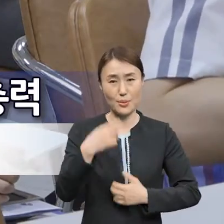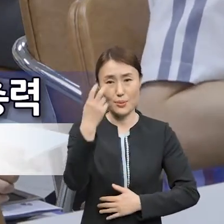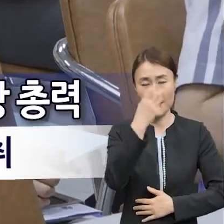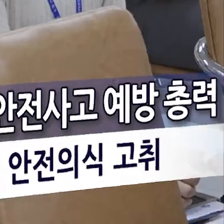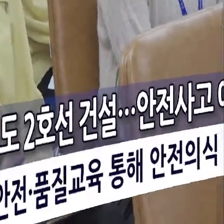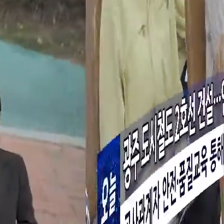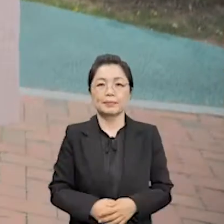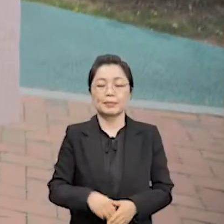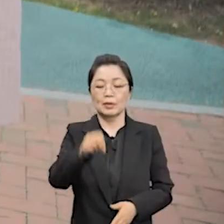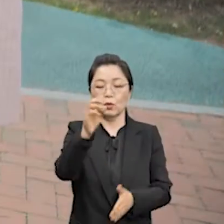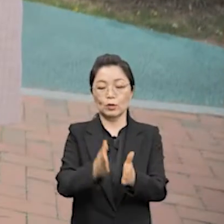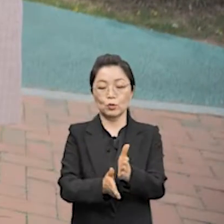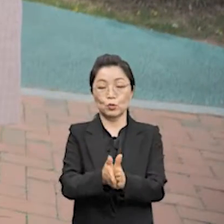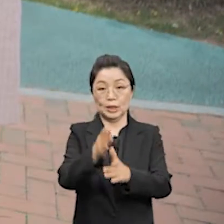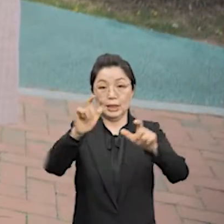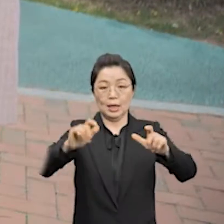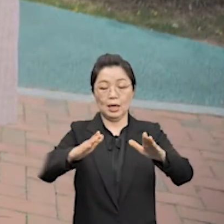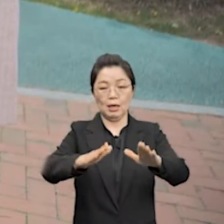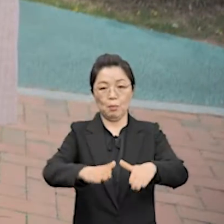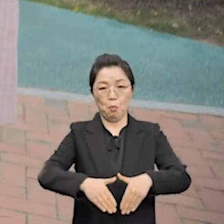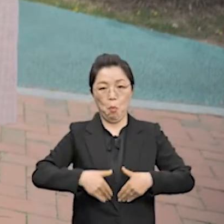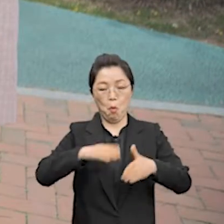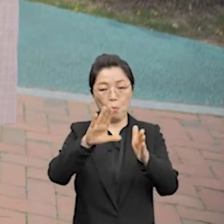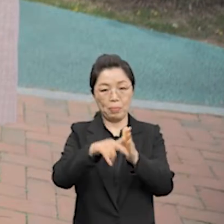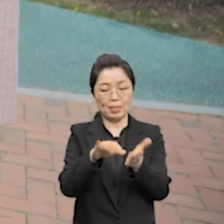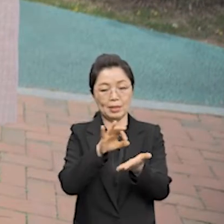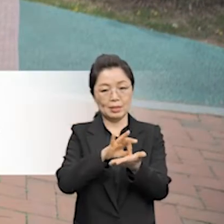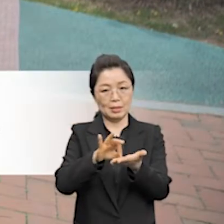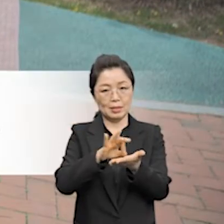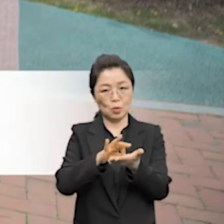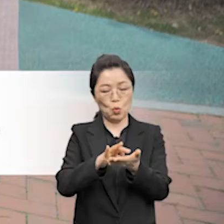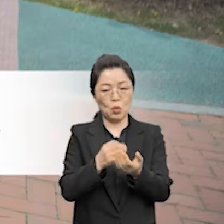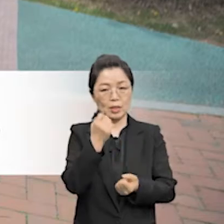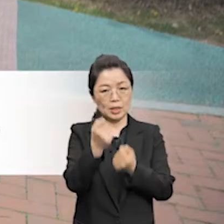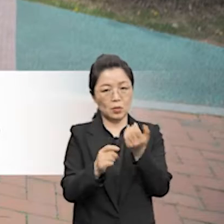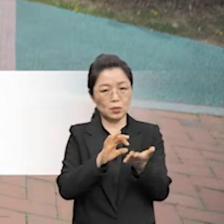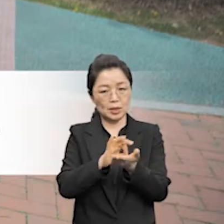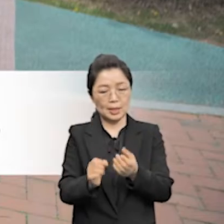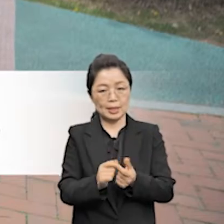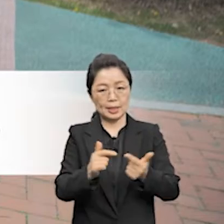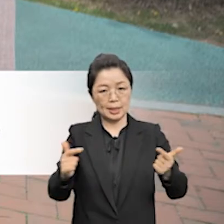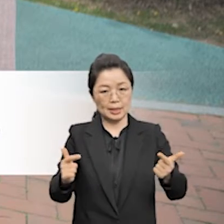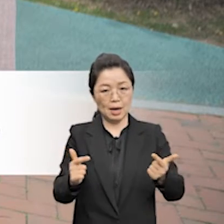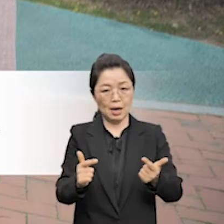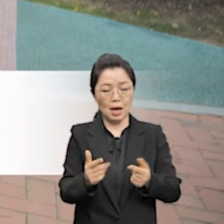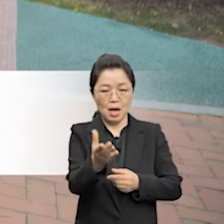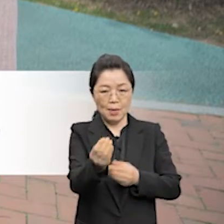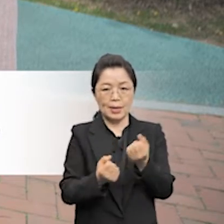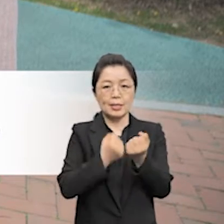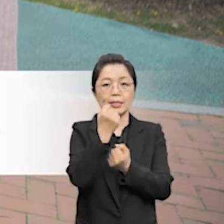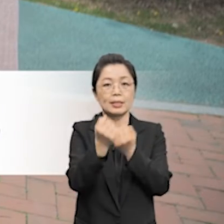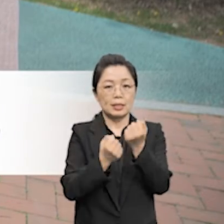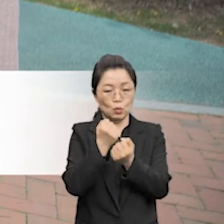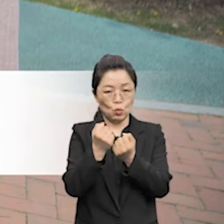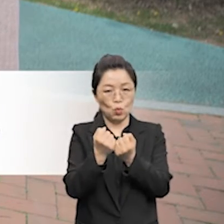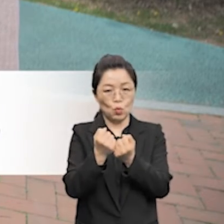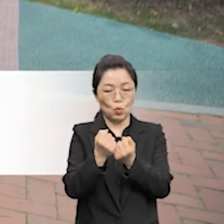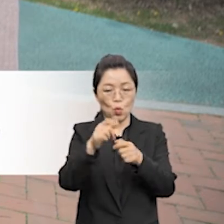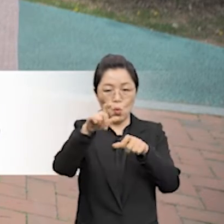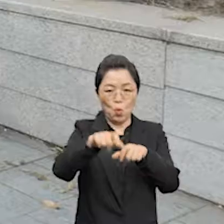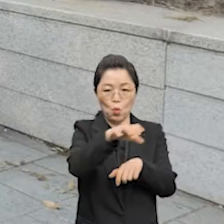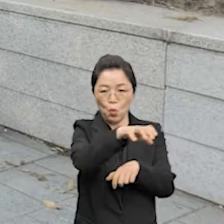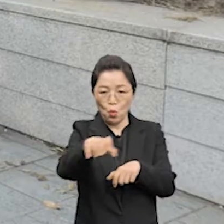배부했습니다. 광주시가 봄철 자전거 이용객 증가에 대비해 공유자전거 타랑개와 정거장을 정비했습니다.